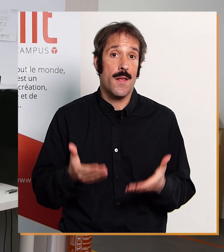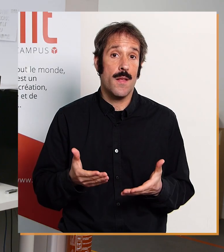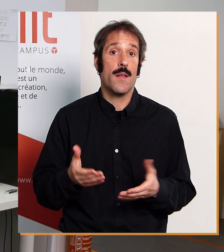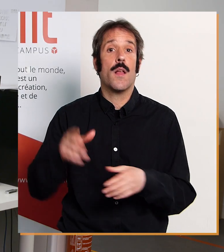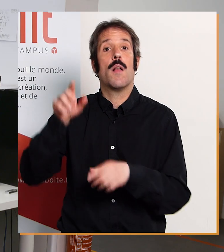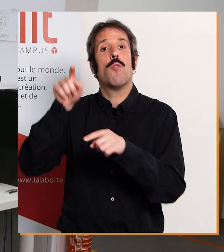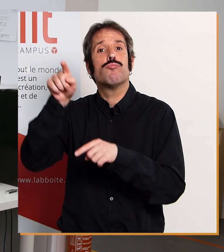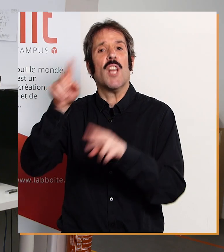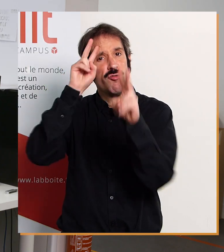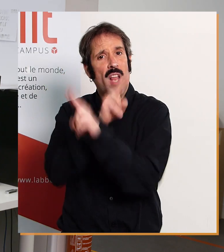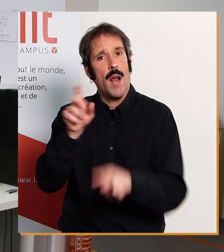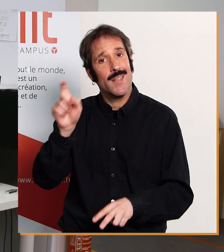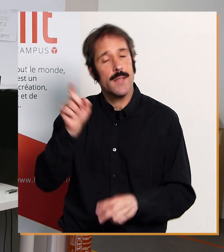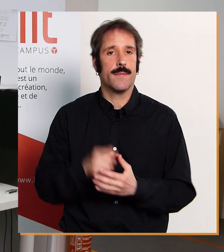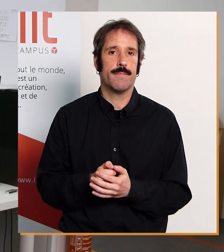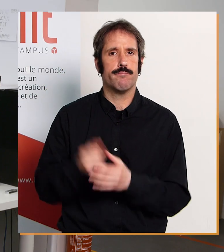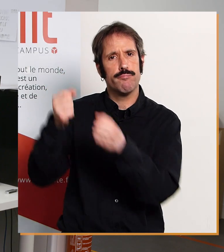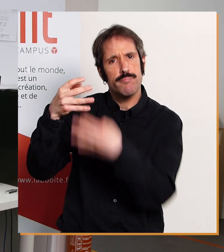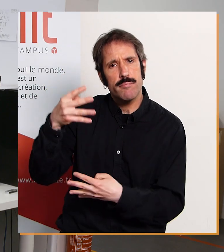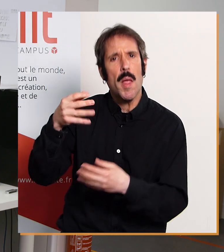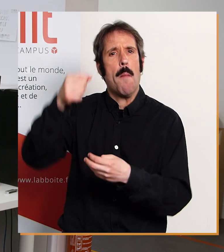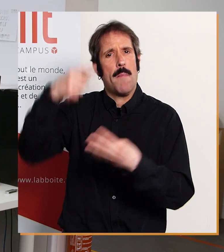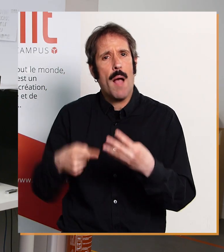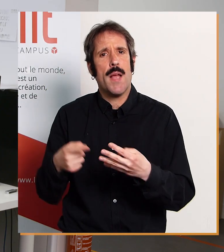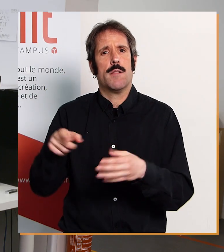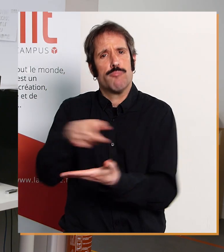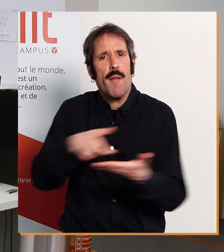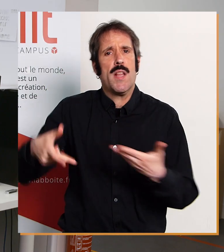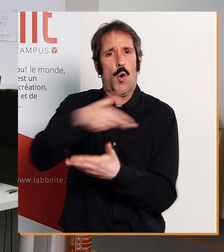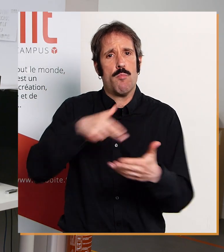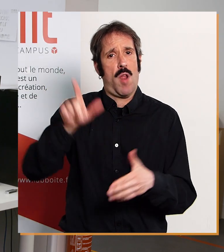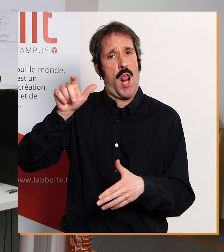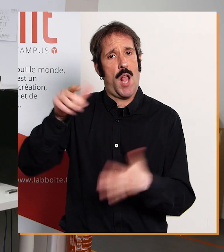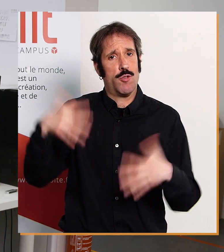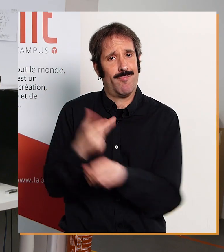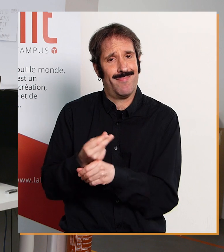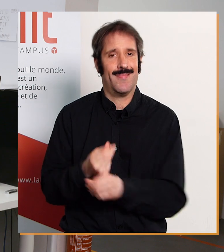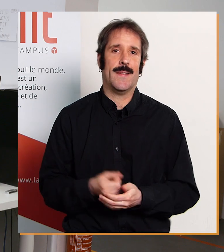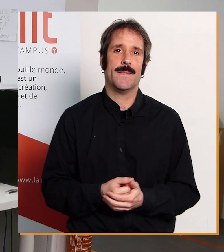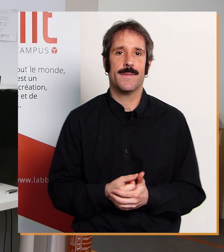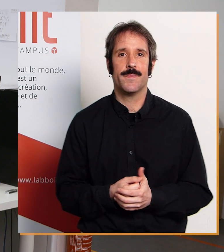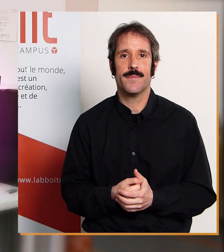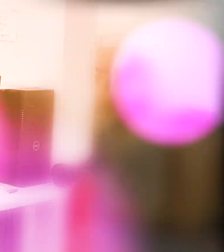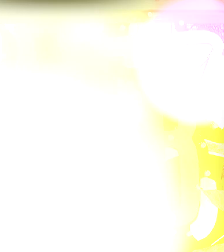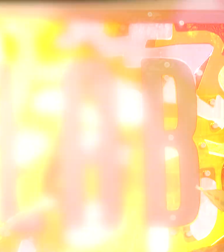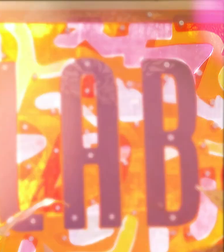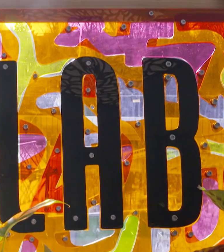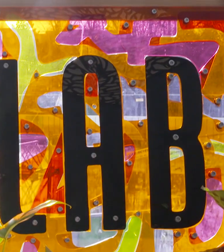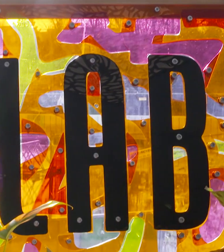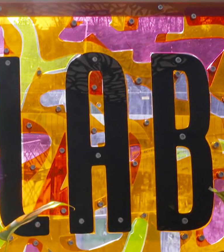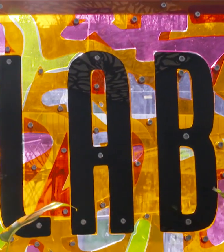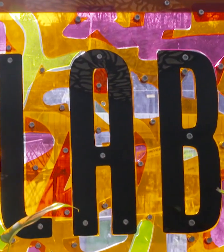Nous allons ensuite revenir dans l'onglet Général. Et là, tous les paramètres de gravure et de découpe sont déjà enregistrés.